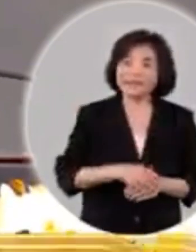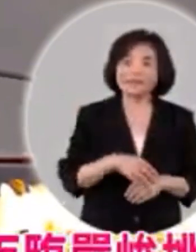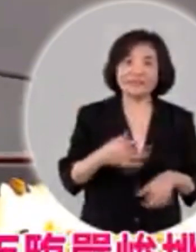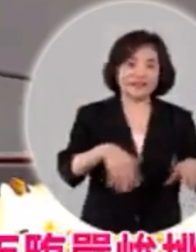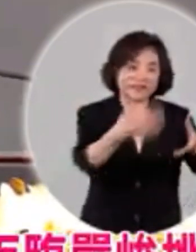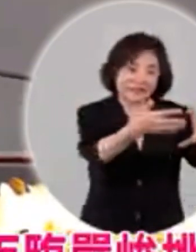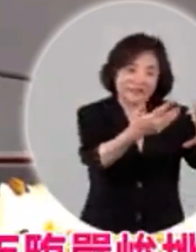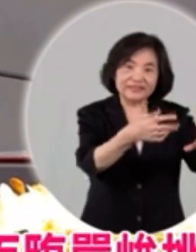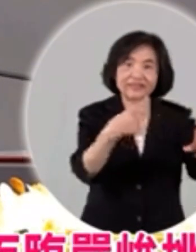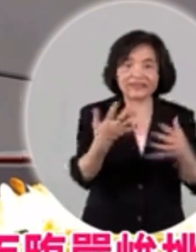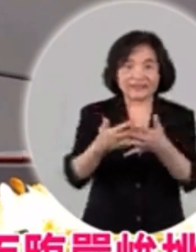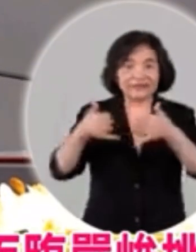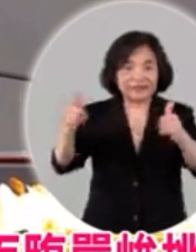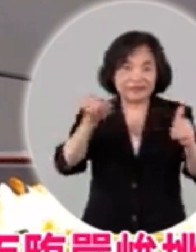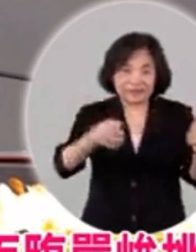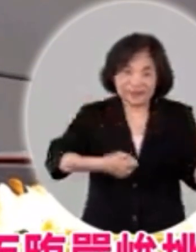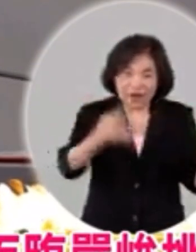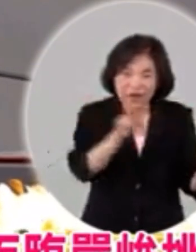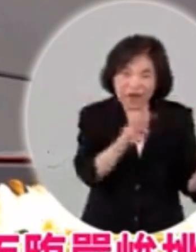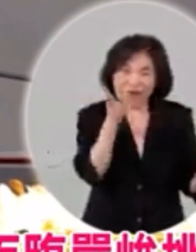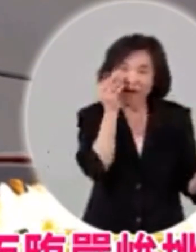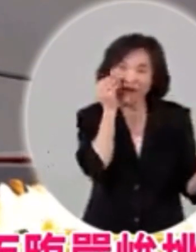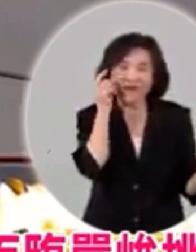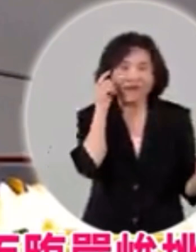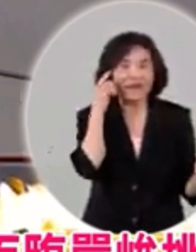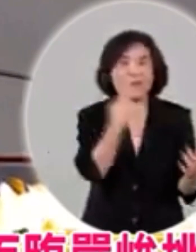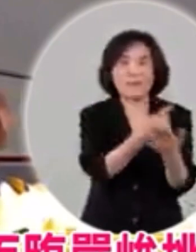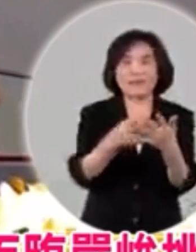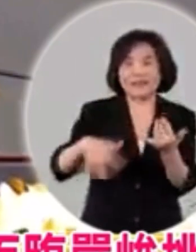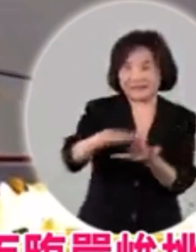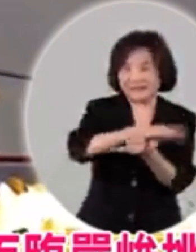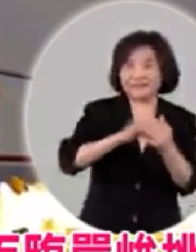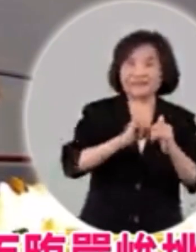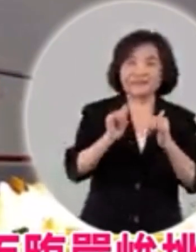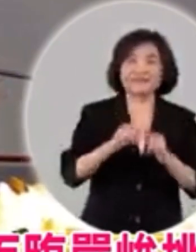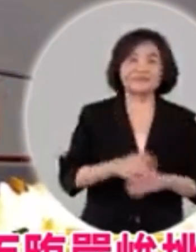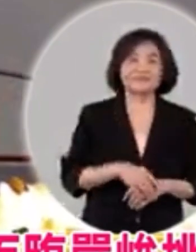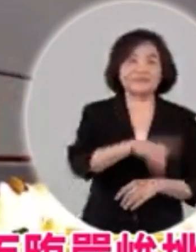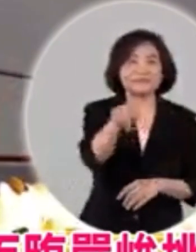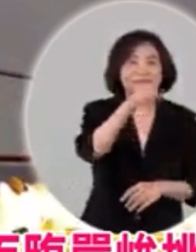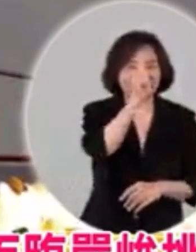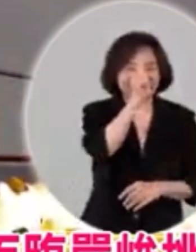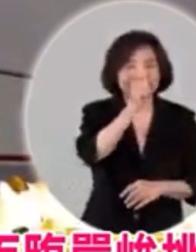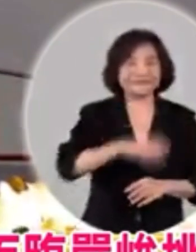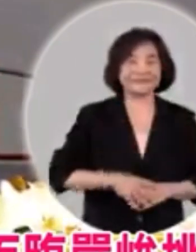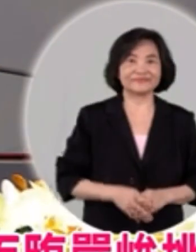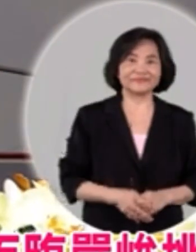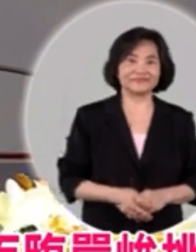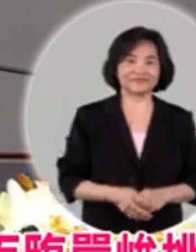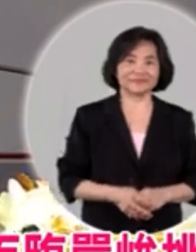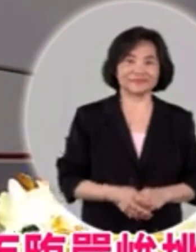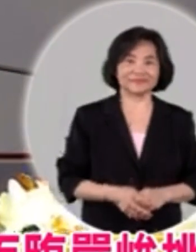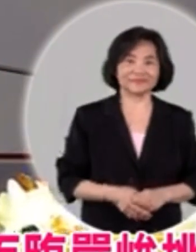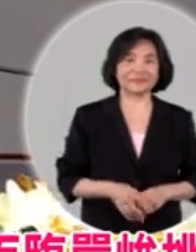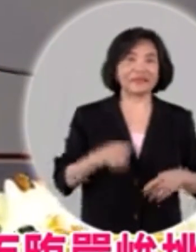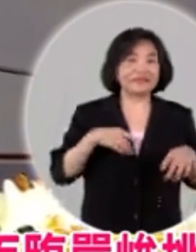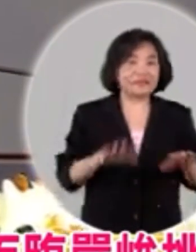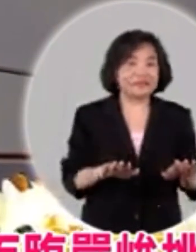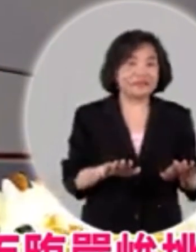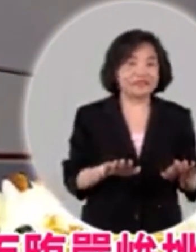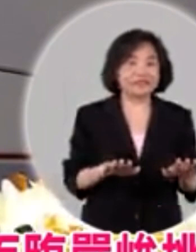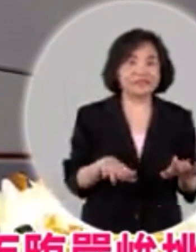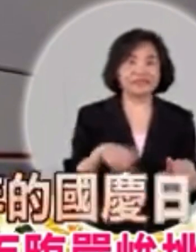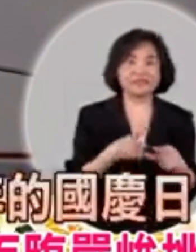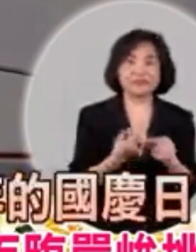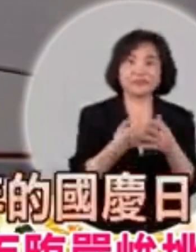视和网络直播的国人同胞，大家好。今天